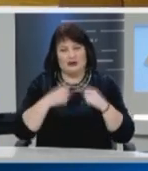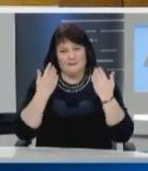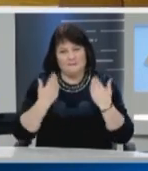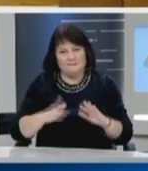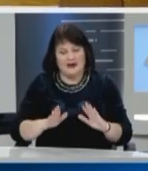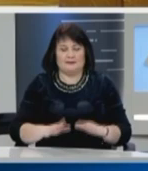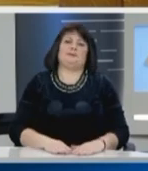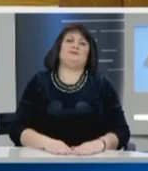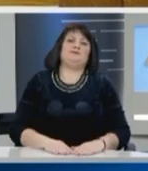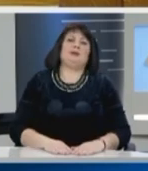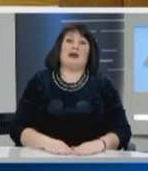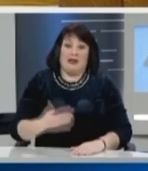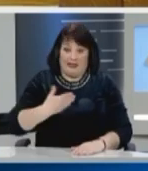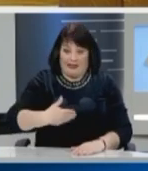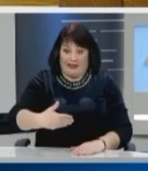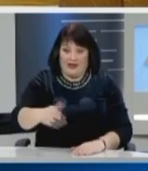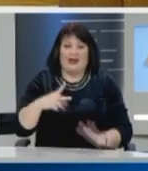2015. Η Αυγή του 2019